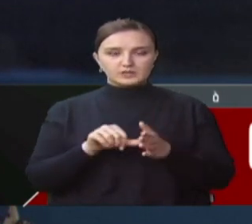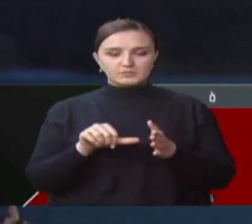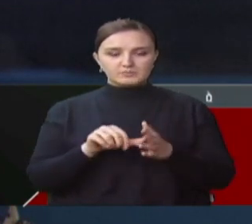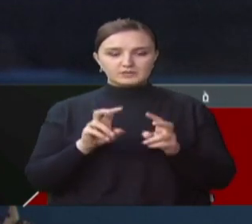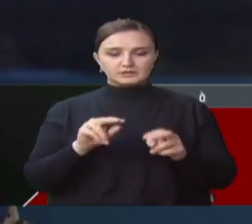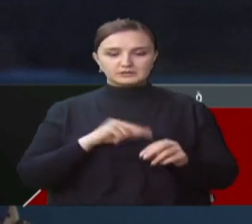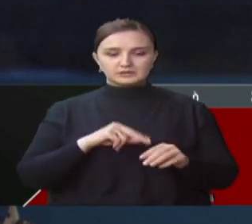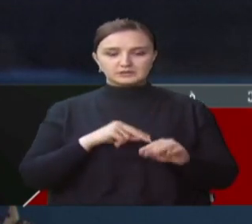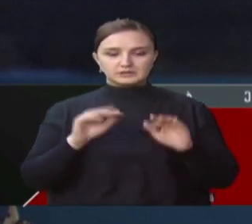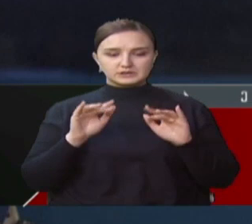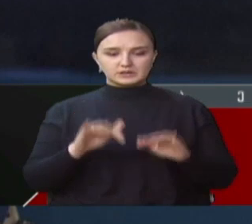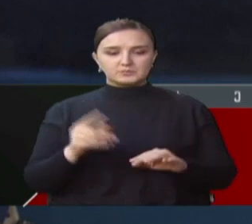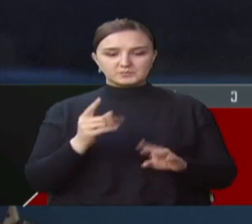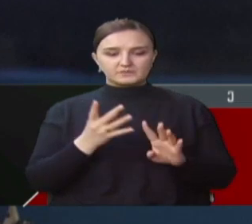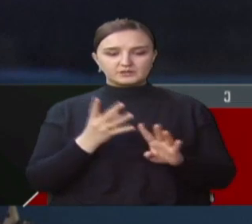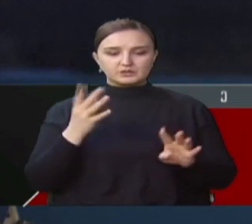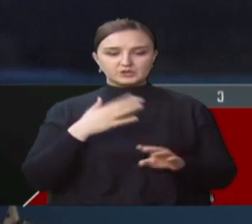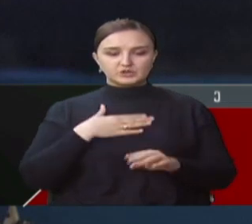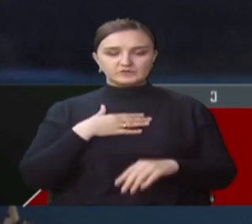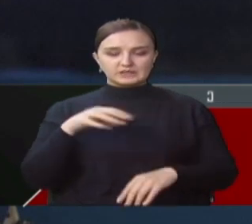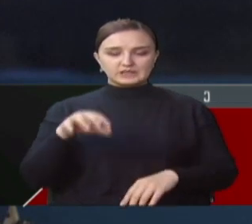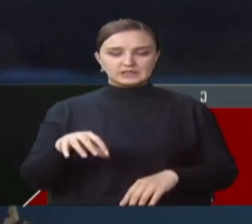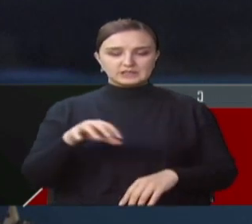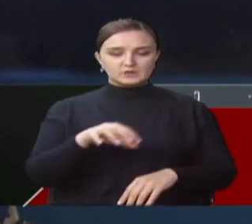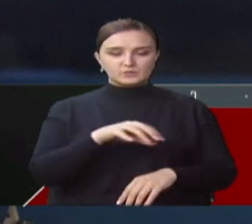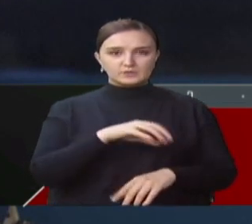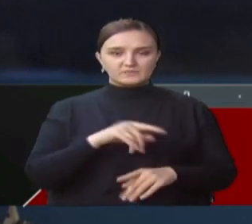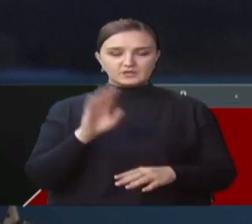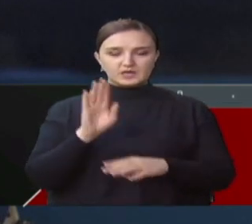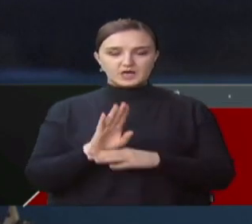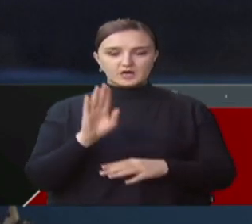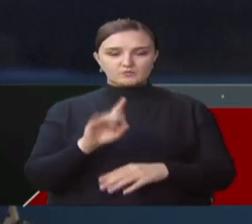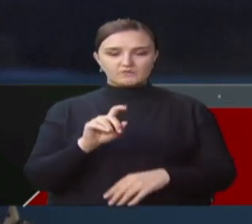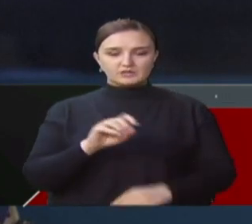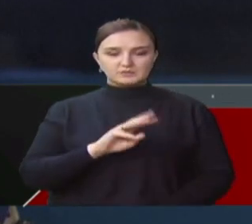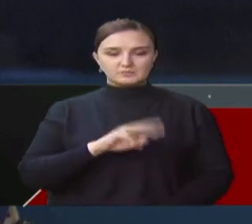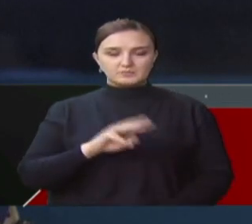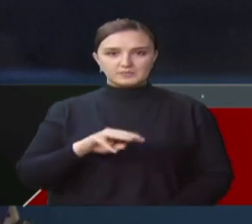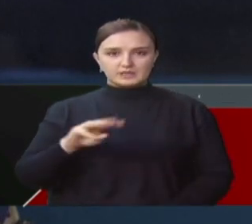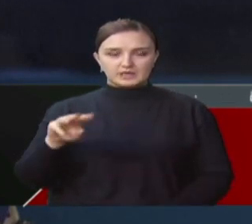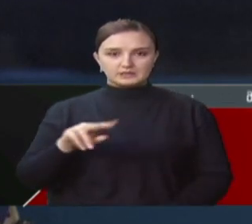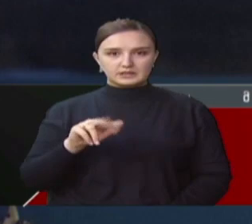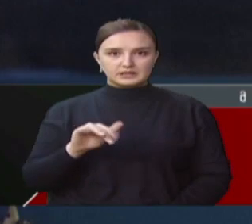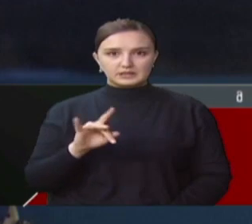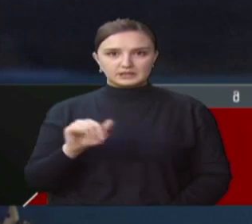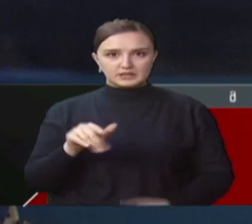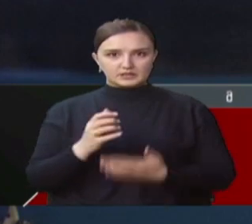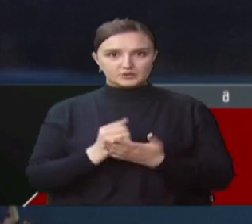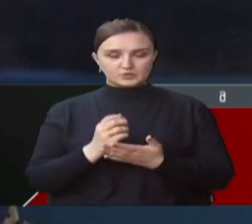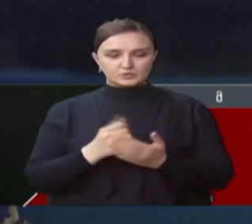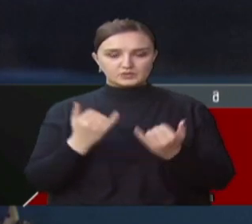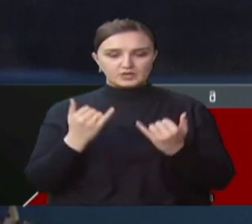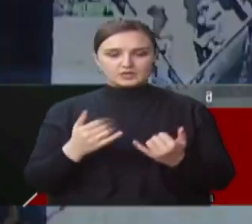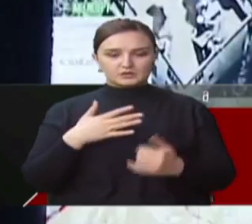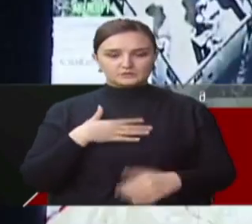დამხმარე საქმიანობისთვის პირველ რიგში ჩვენი ინსტიტუტების განკარგულებაში გამოყავით 100 მილიარდი ლირის რესურსი. ამჟამად